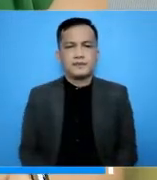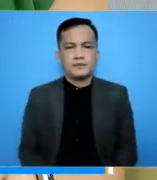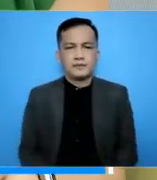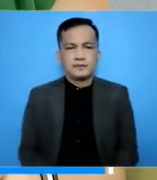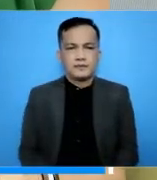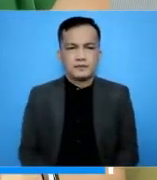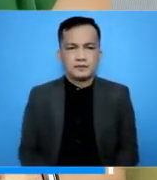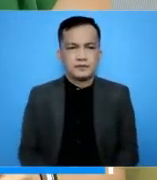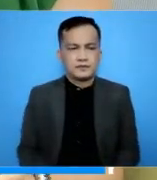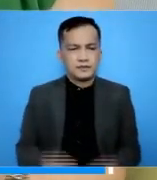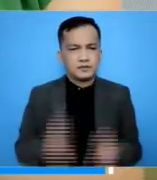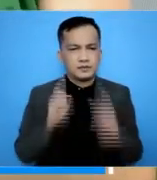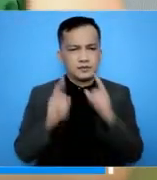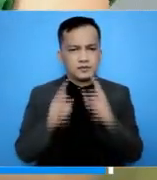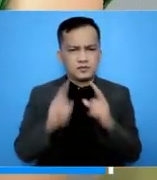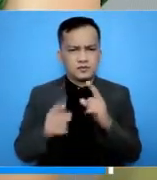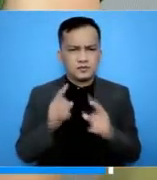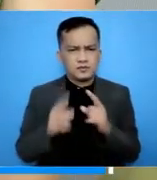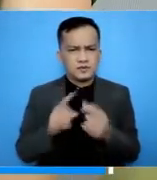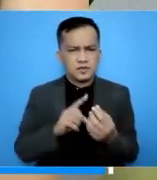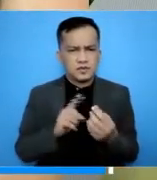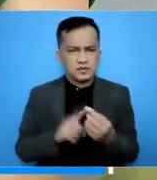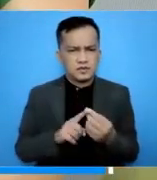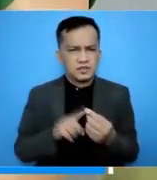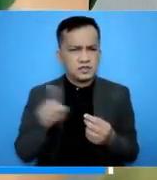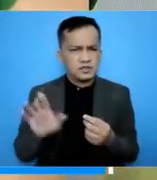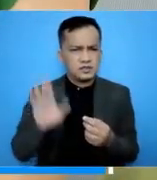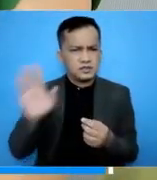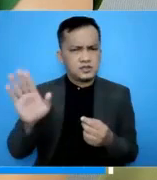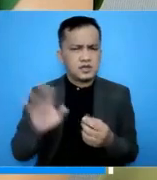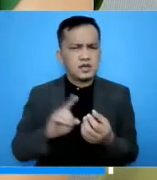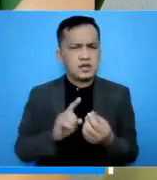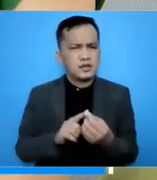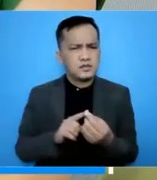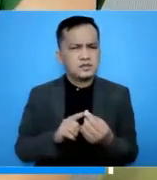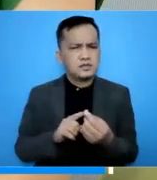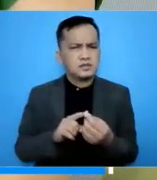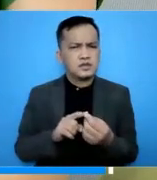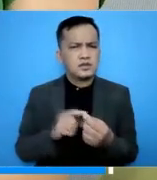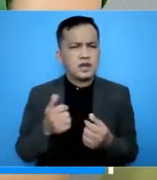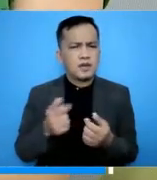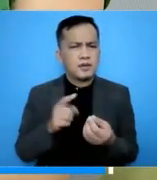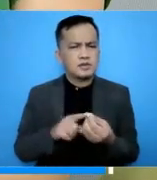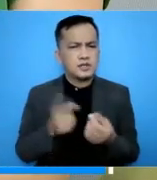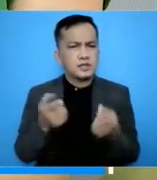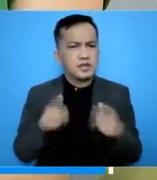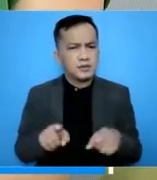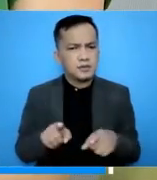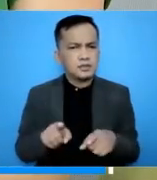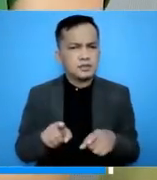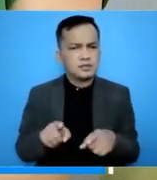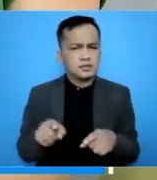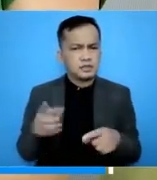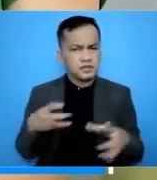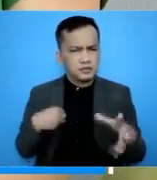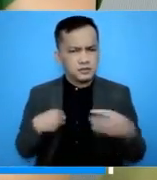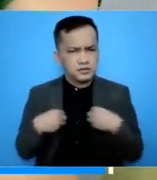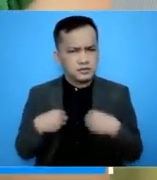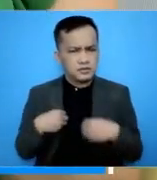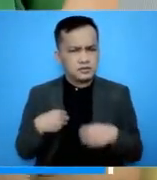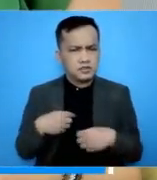Makikipag-ugnayan ang Food and Drug Administration kay San Juan City Representative Ronaldo Zamora tungkol sa natanggap niyang Sinopharm